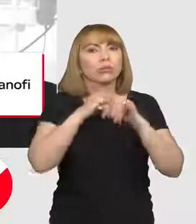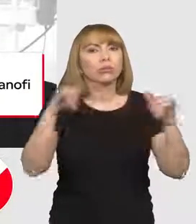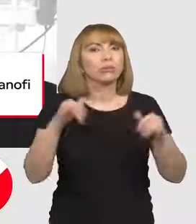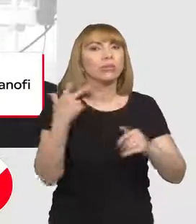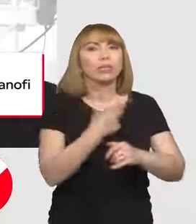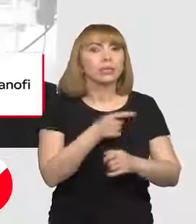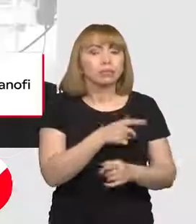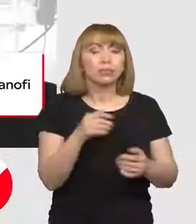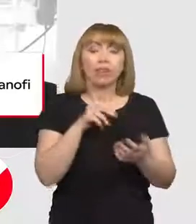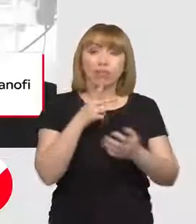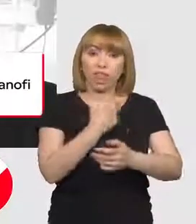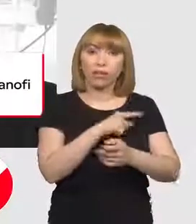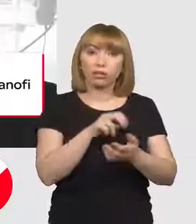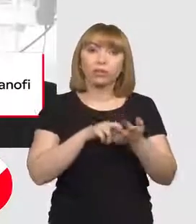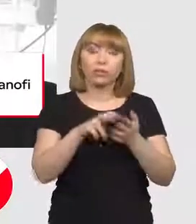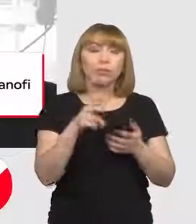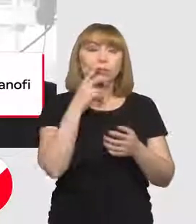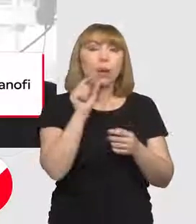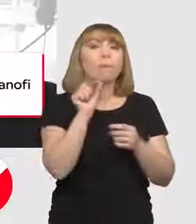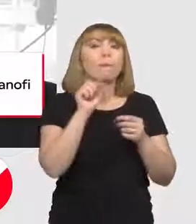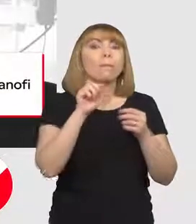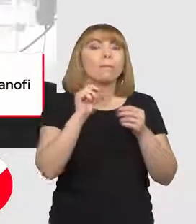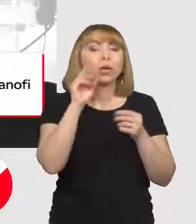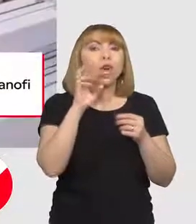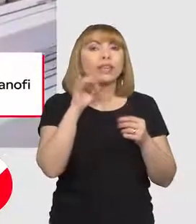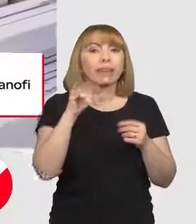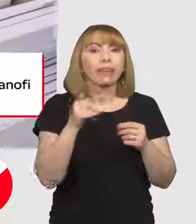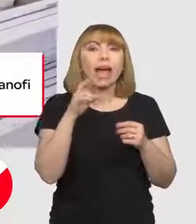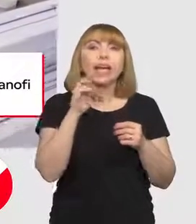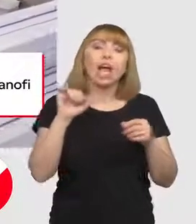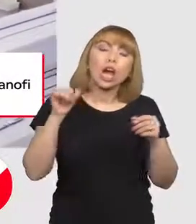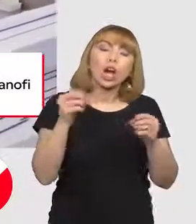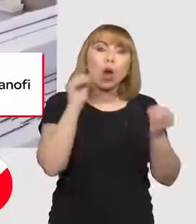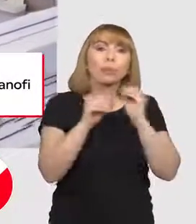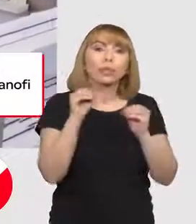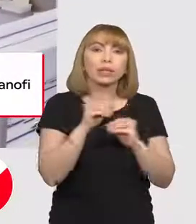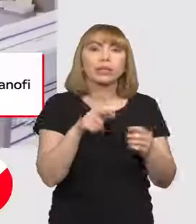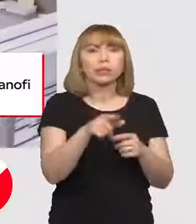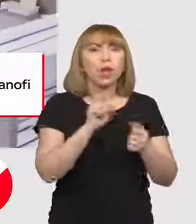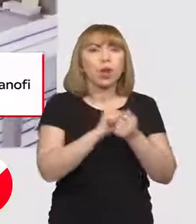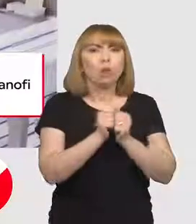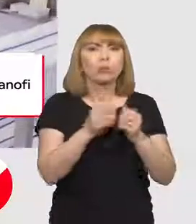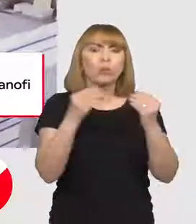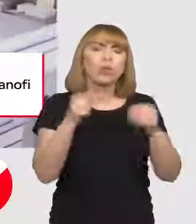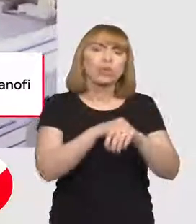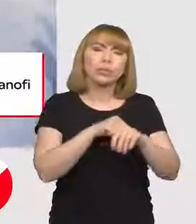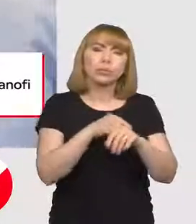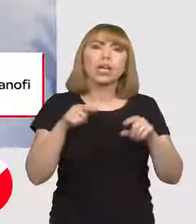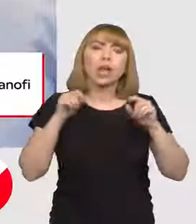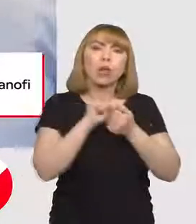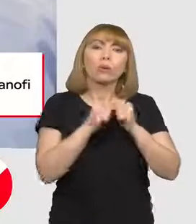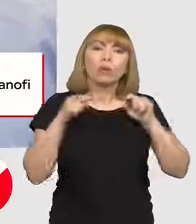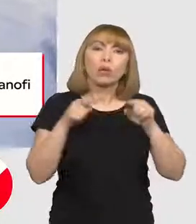vaccinul.de pe bază de proteine recombinat ajuta alte Adică o tehnologie folosita de mult timp în lupta împotriva gripei vaccinul este